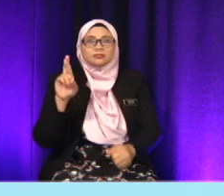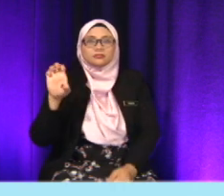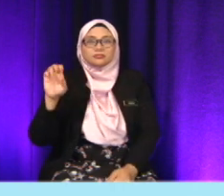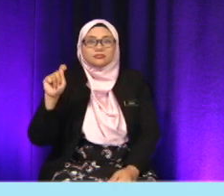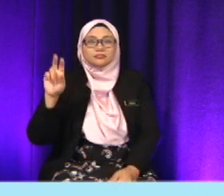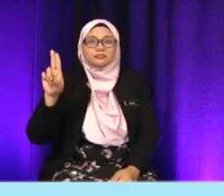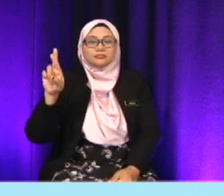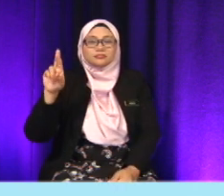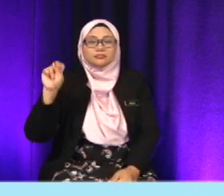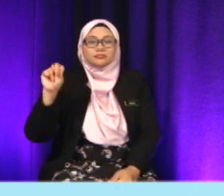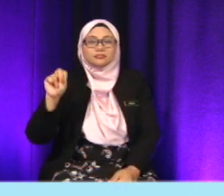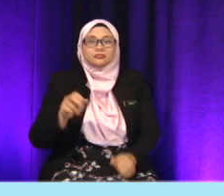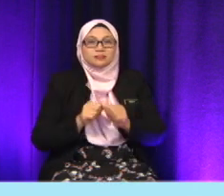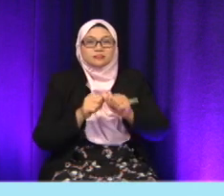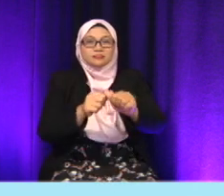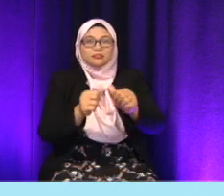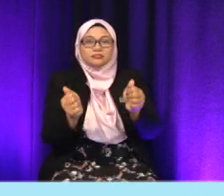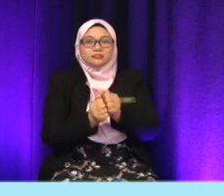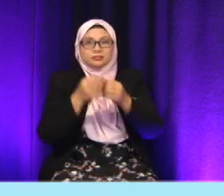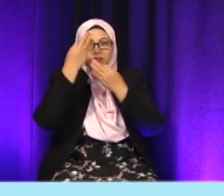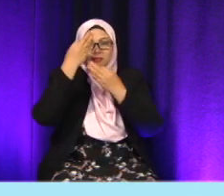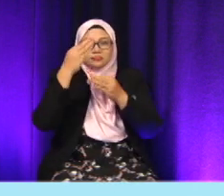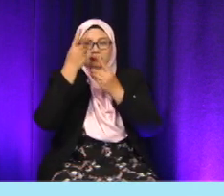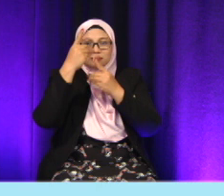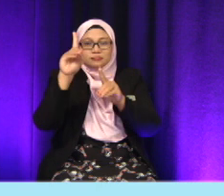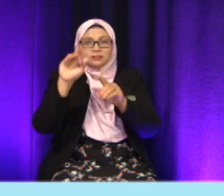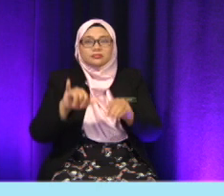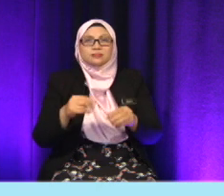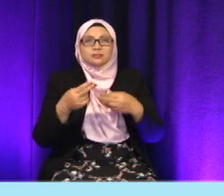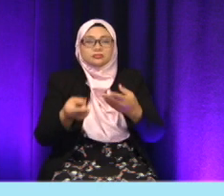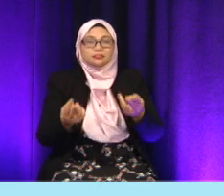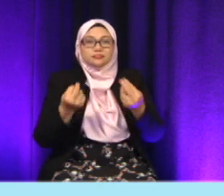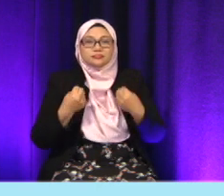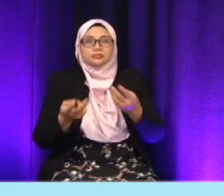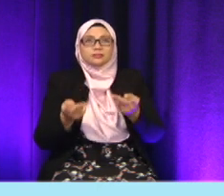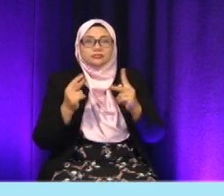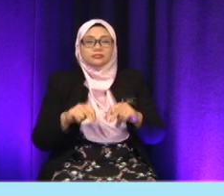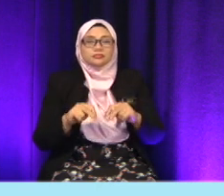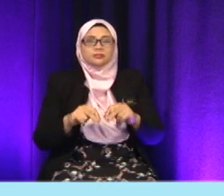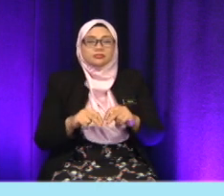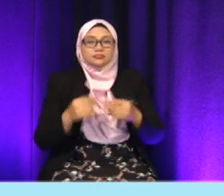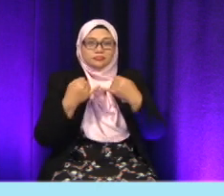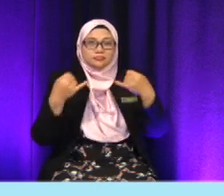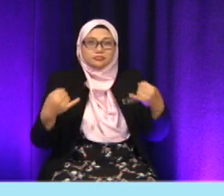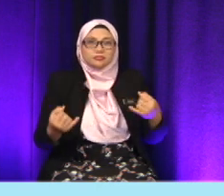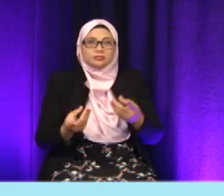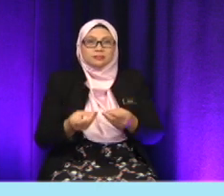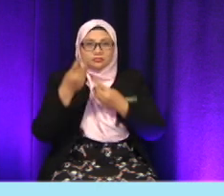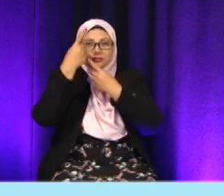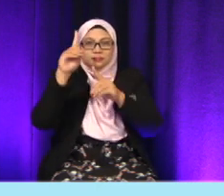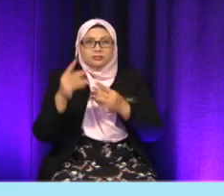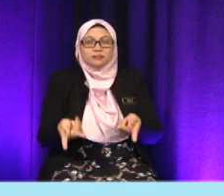ikuti dengan data yang hendak dipulangkan dan jenis data pulangan dia boleh